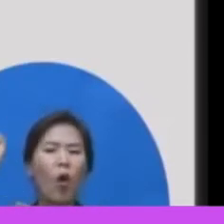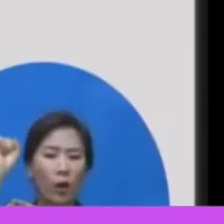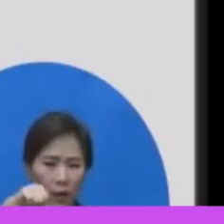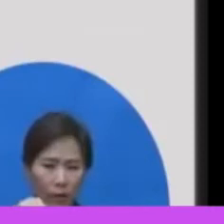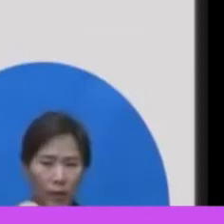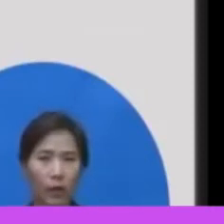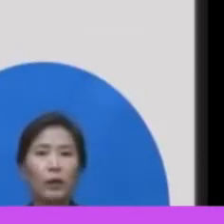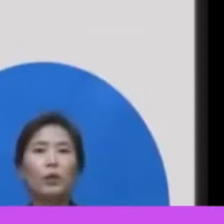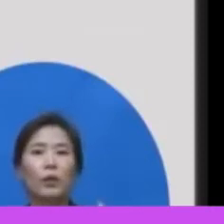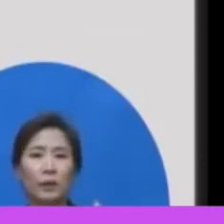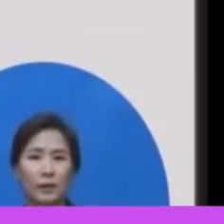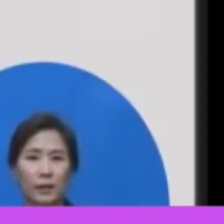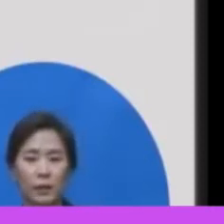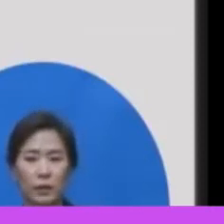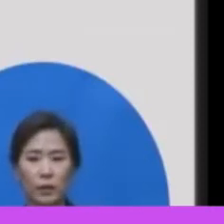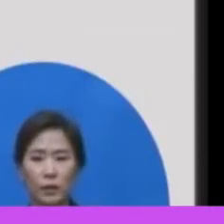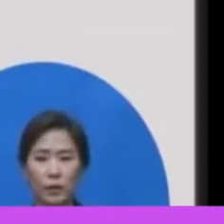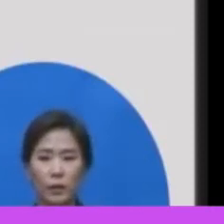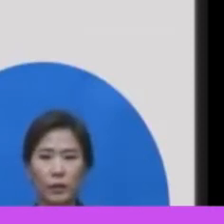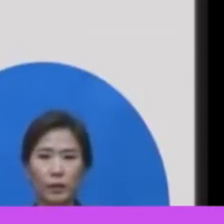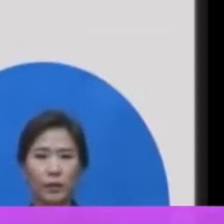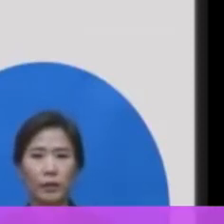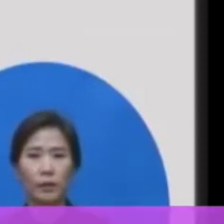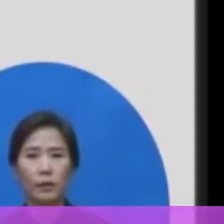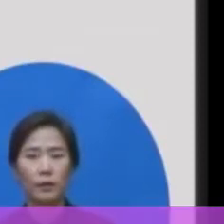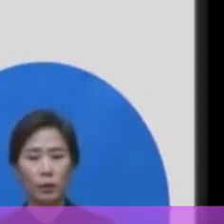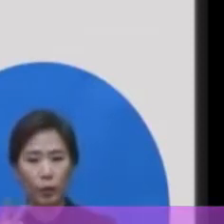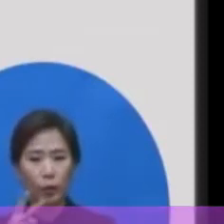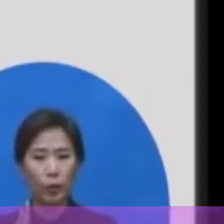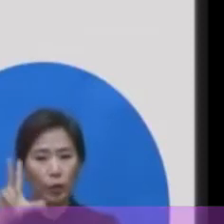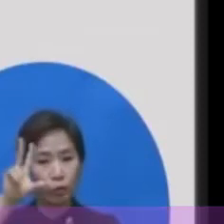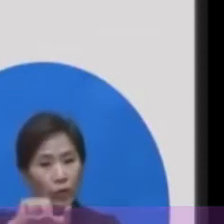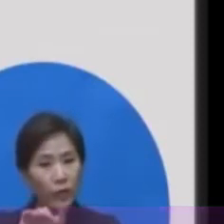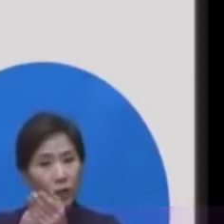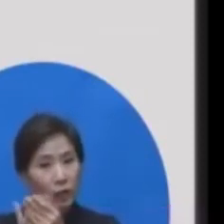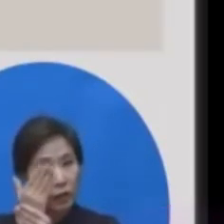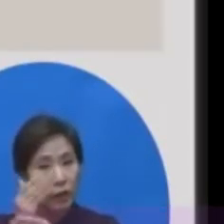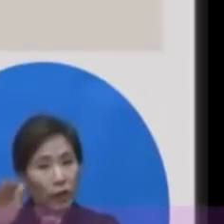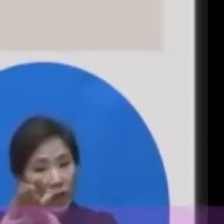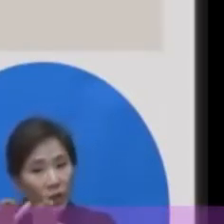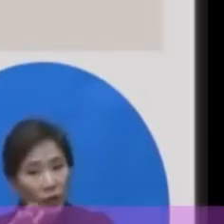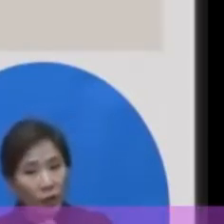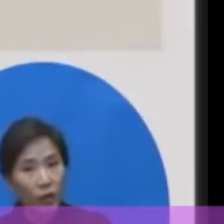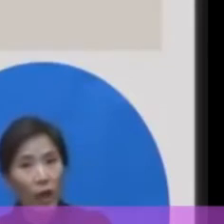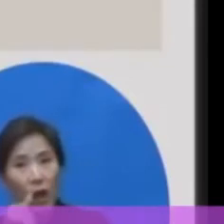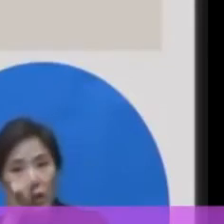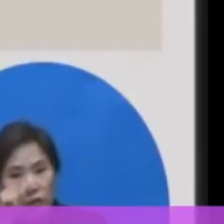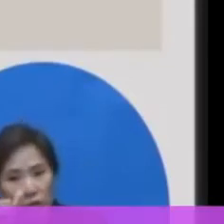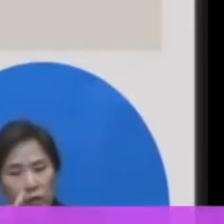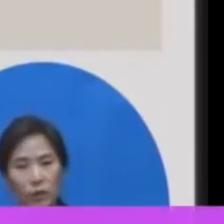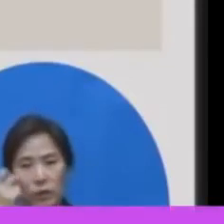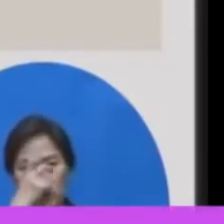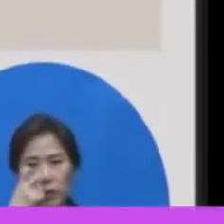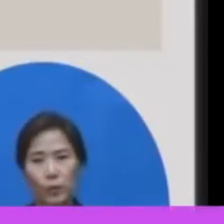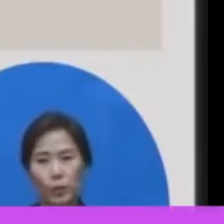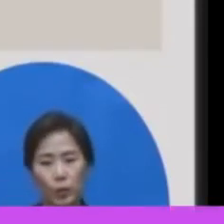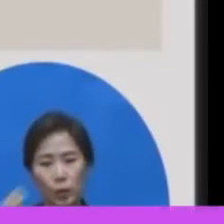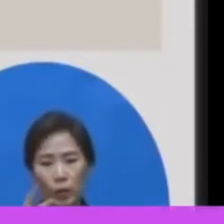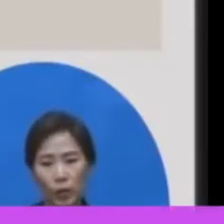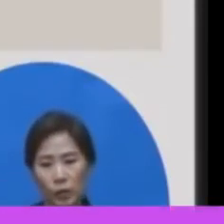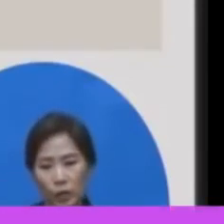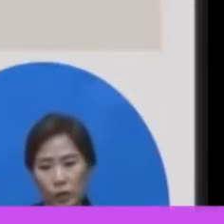이는 결국 노사 간의 대등 교섭의 원칙도 침해할 위험이 있지 않은가. 그리고 절차적 요건과